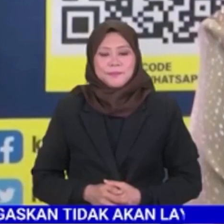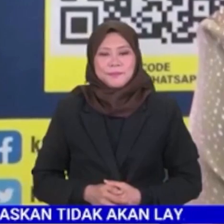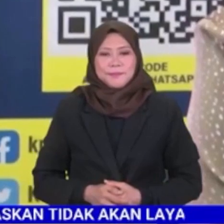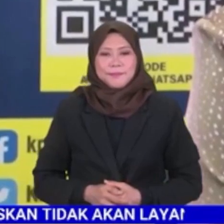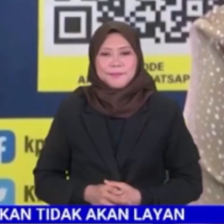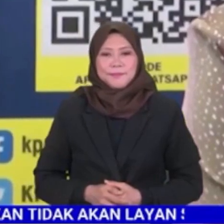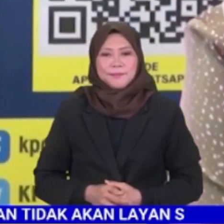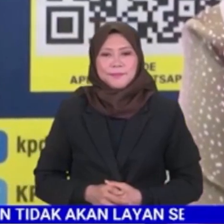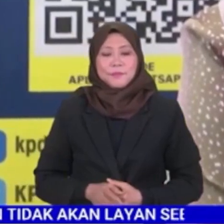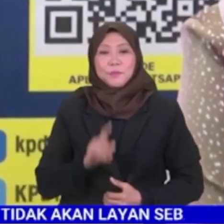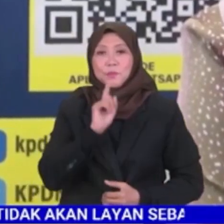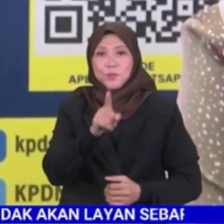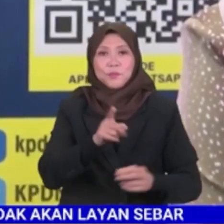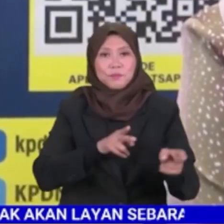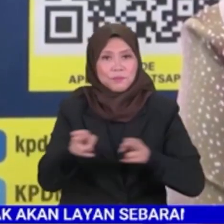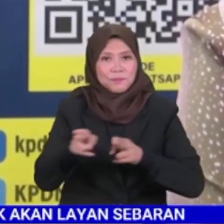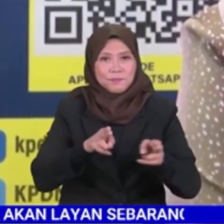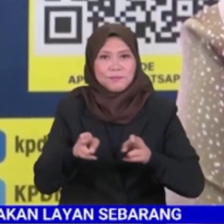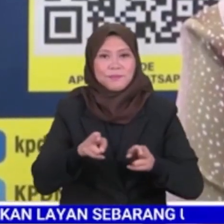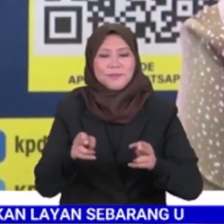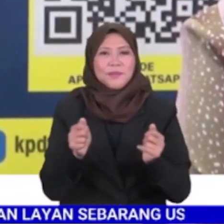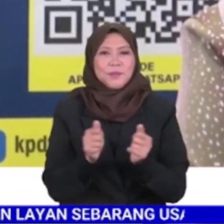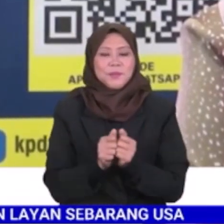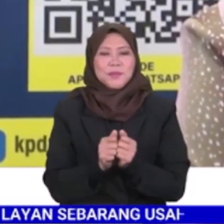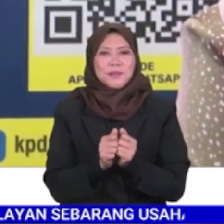Kita sedang melibat urus dengan